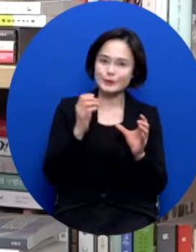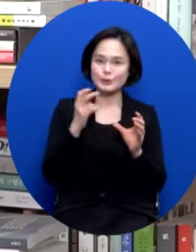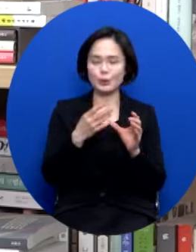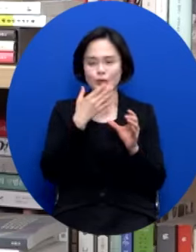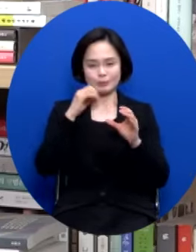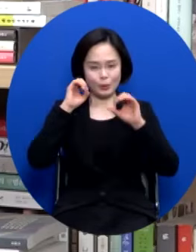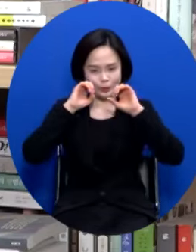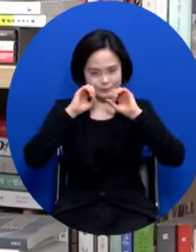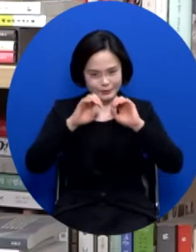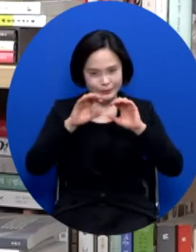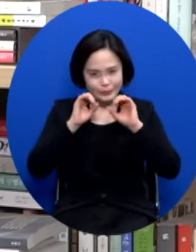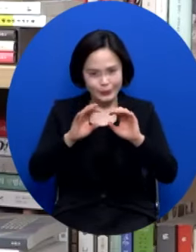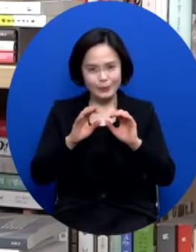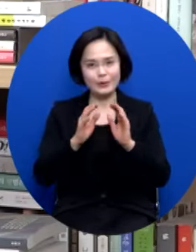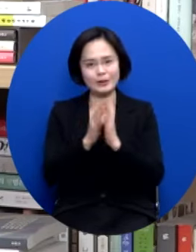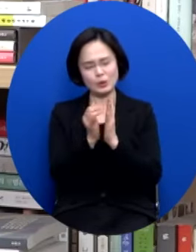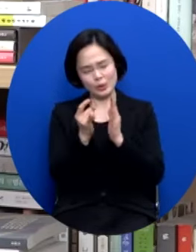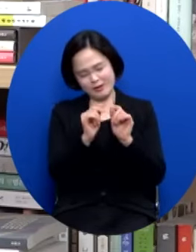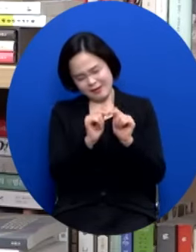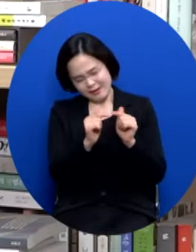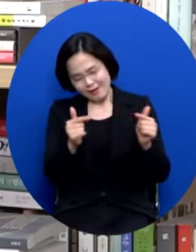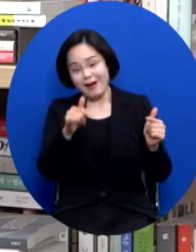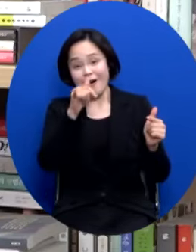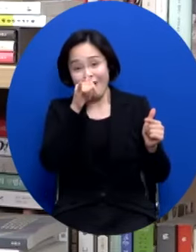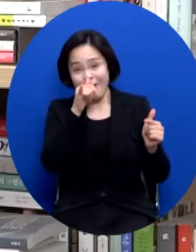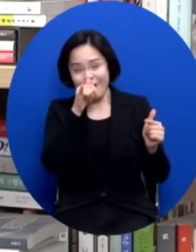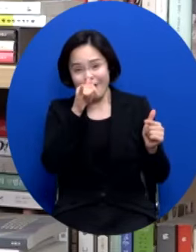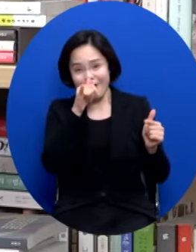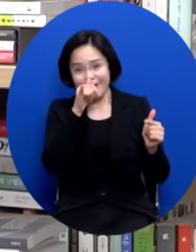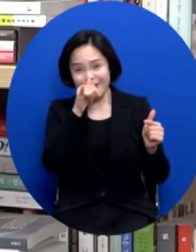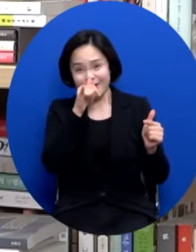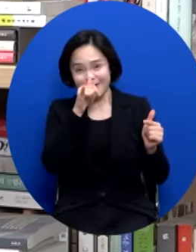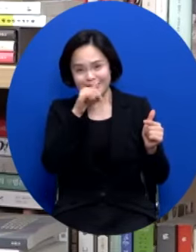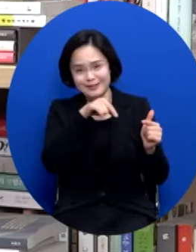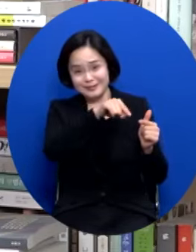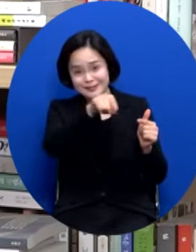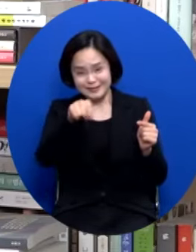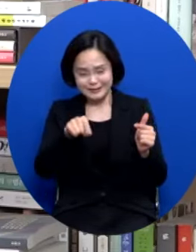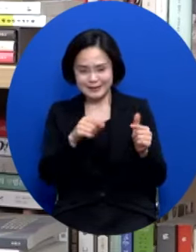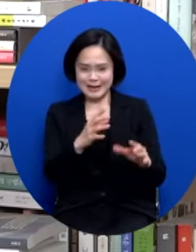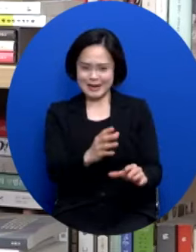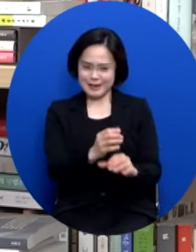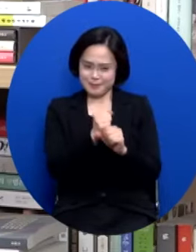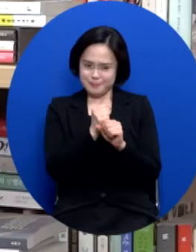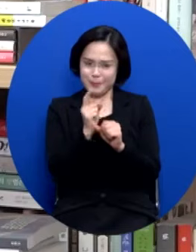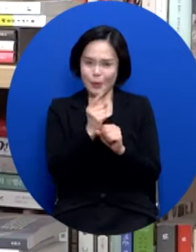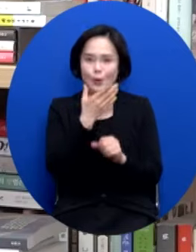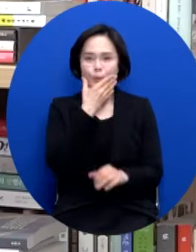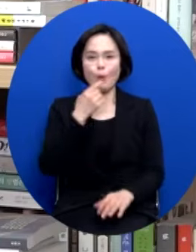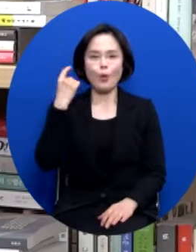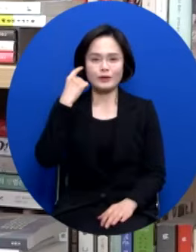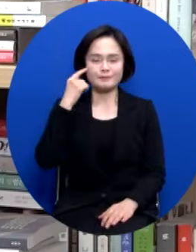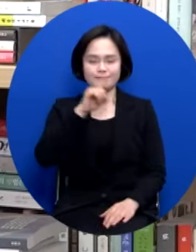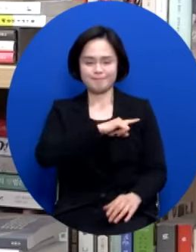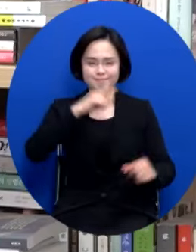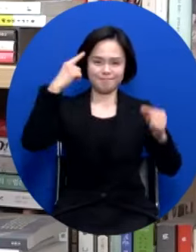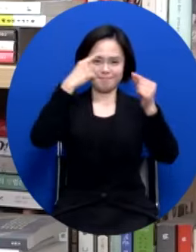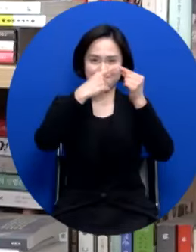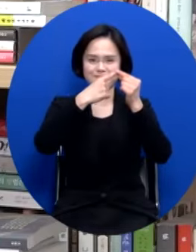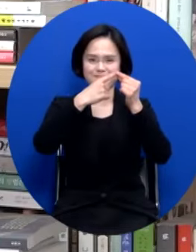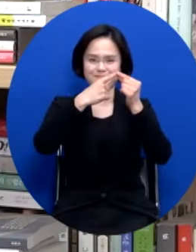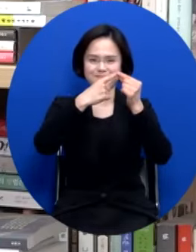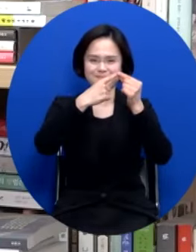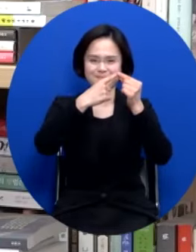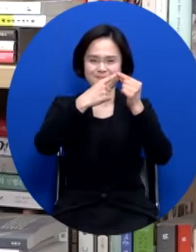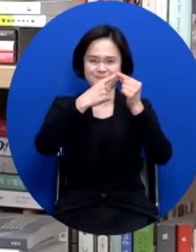있지만 그 모든 것들을 하나로 묶어줄 수 있는 것은 복음의 우선순위를 두고 또 복음적 강단 사역이